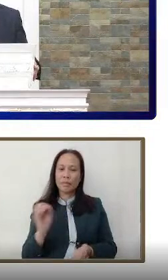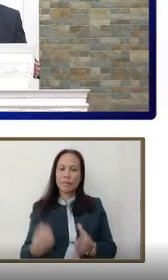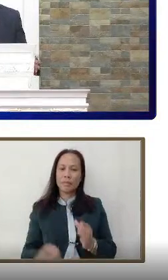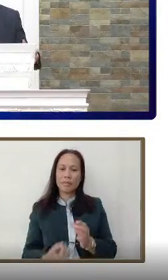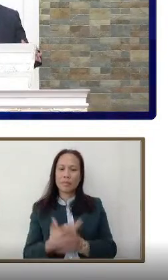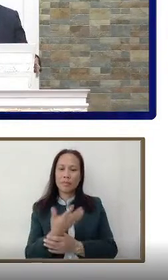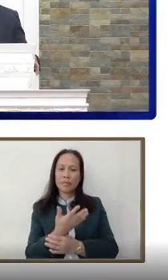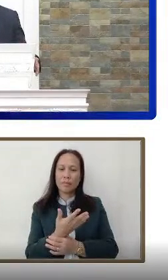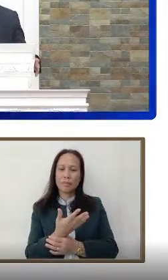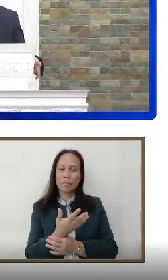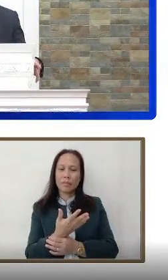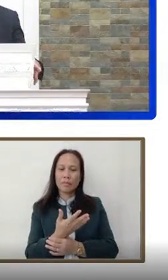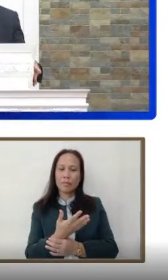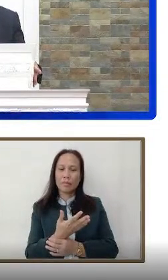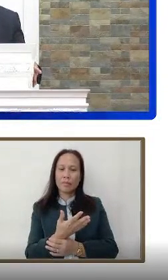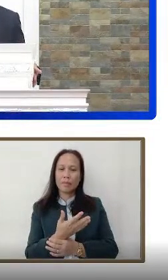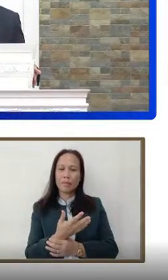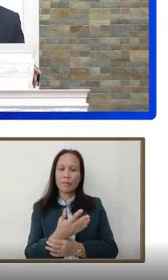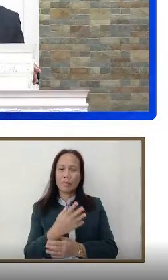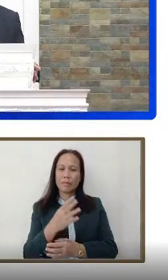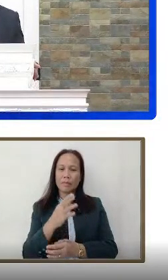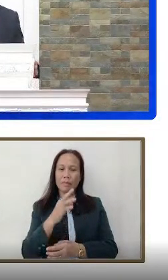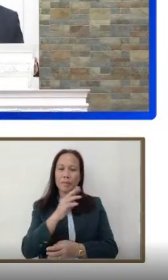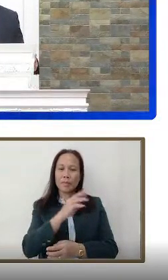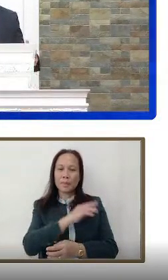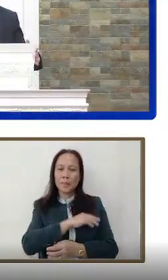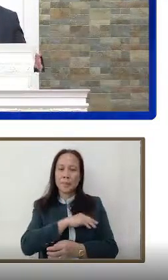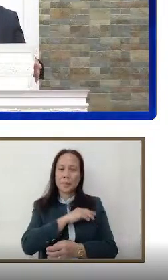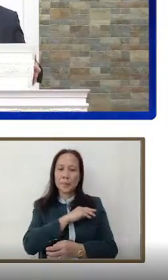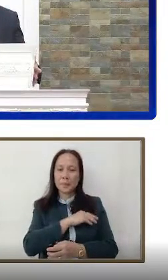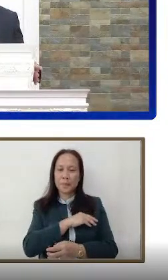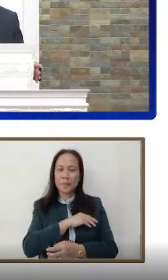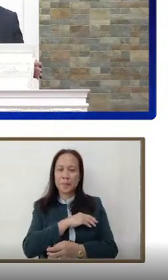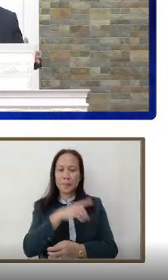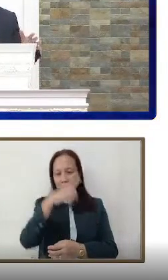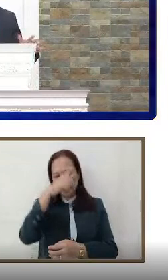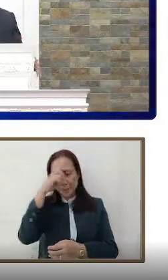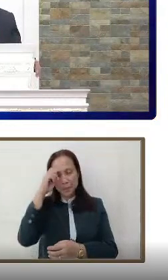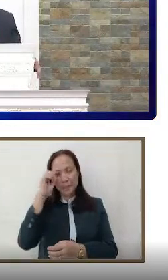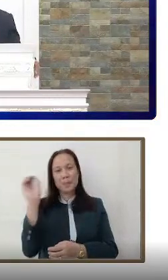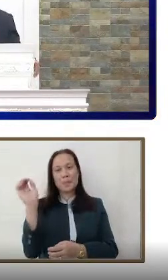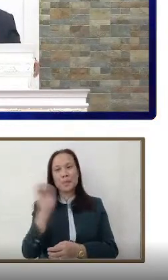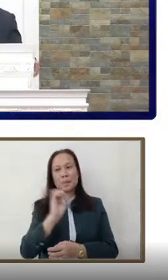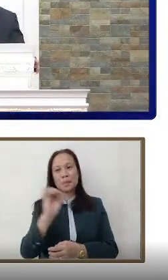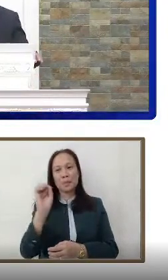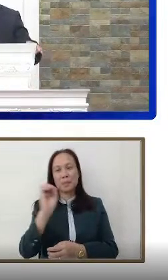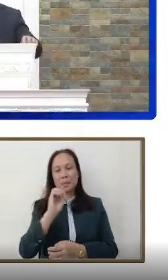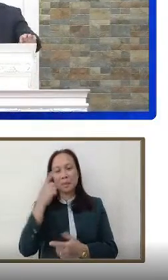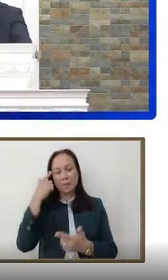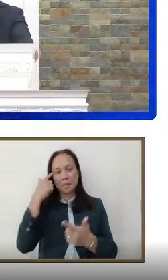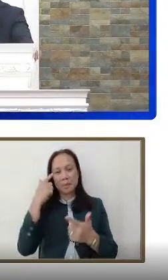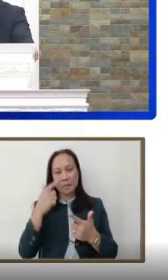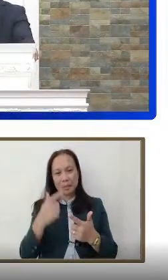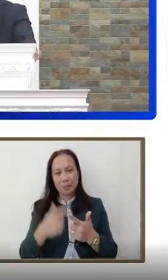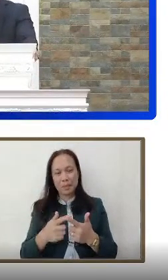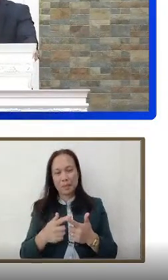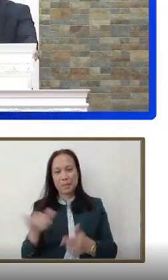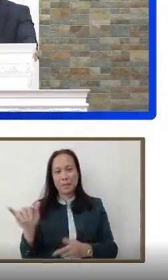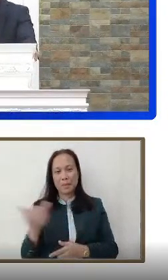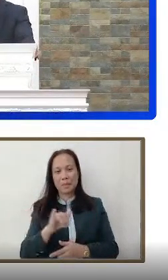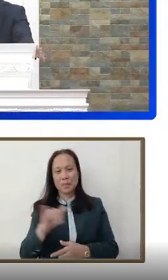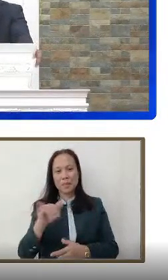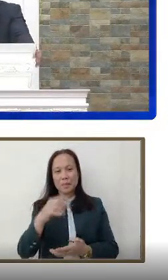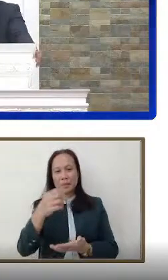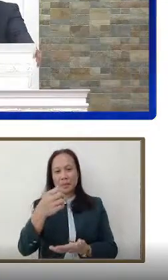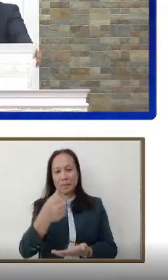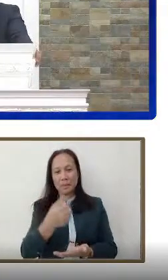See? Ang tawag po doon ay sahod ulan. Ano po ang ibig sabihin nun? Naghihintay lamang ng 15:30 yun.